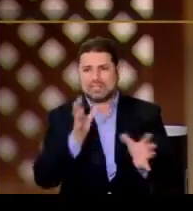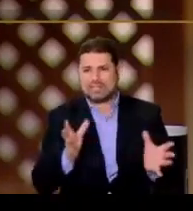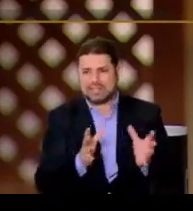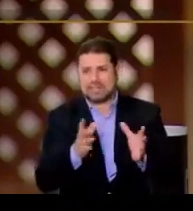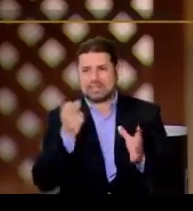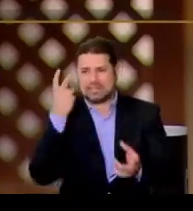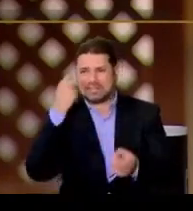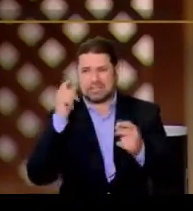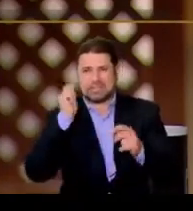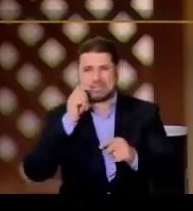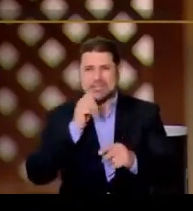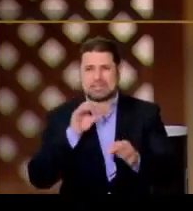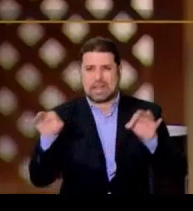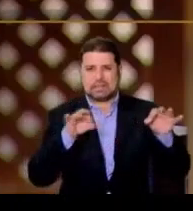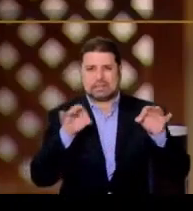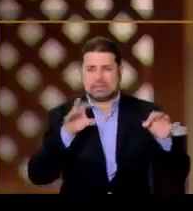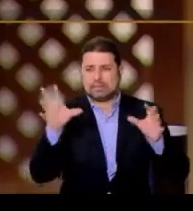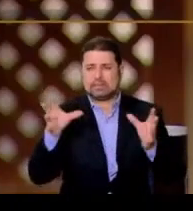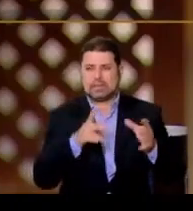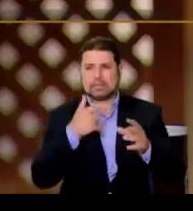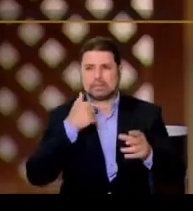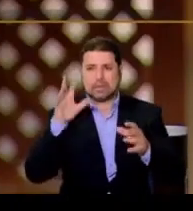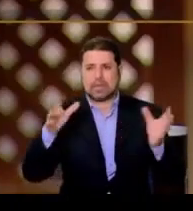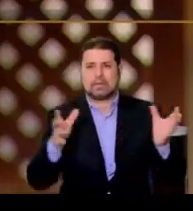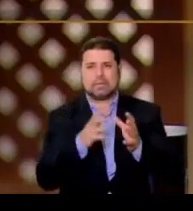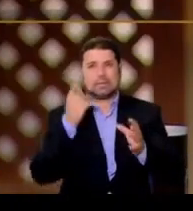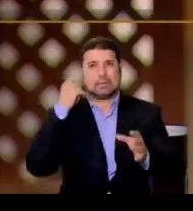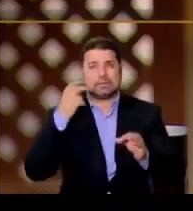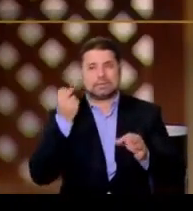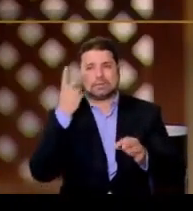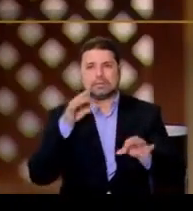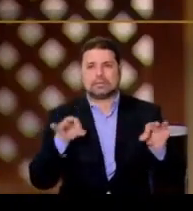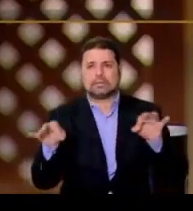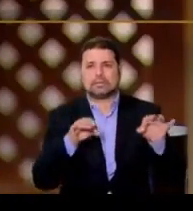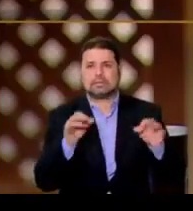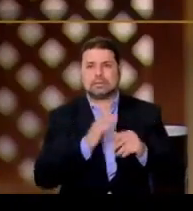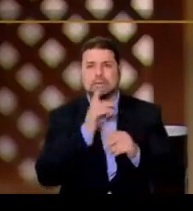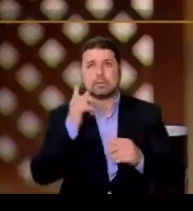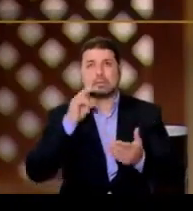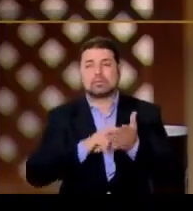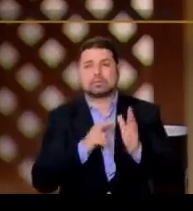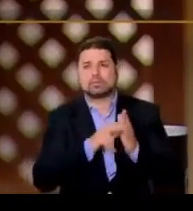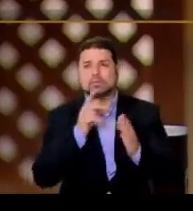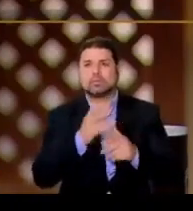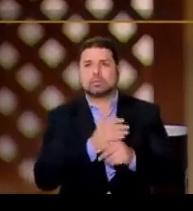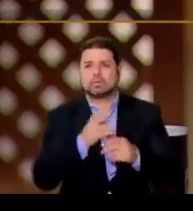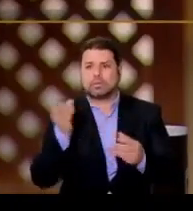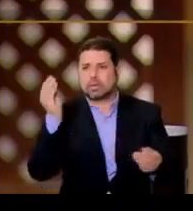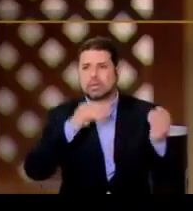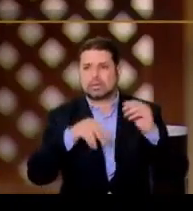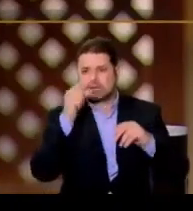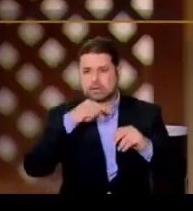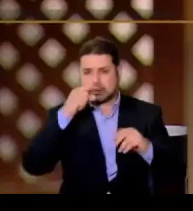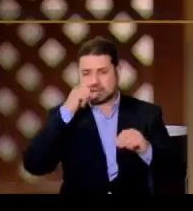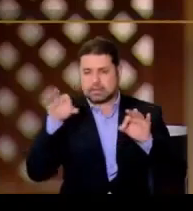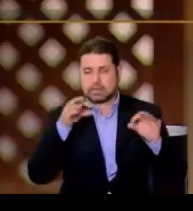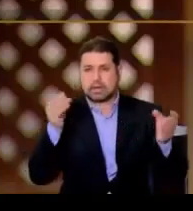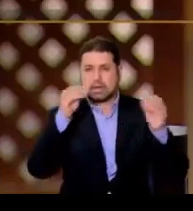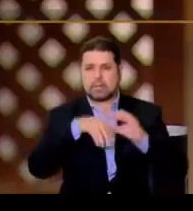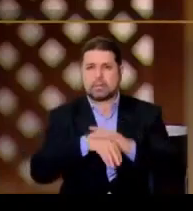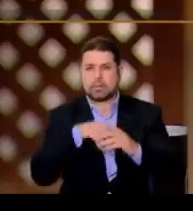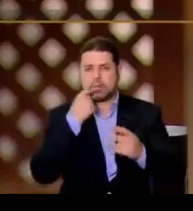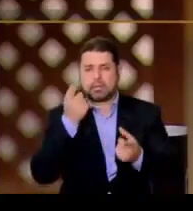الالاعيب السياسيه اسميهم جماعات الالاعيب السياسيه اللي بيحاولوا انهم يخلطوا الدين بالسياسه